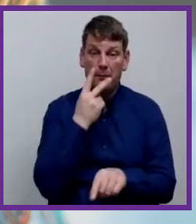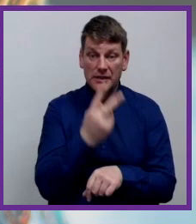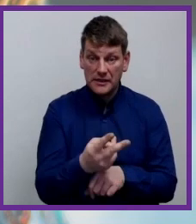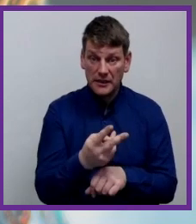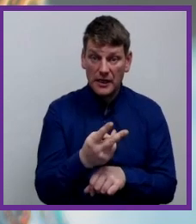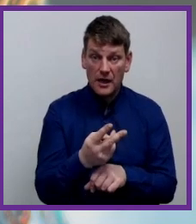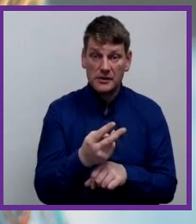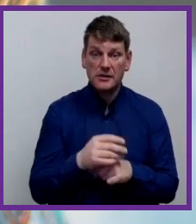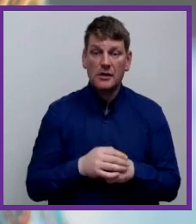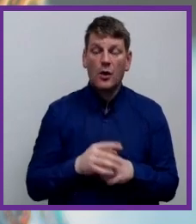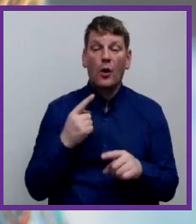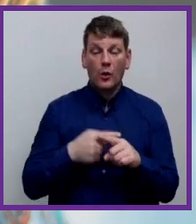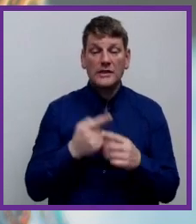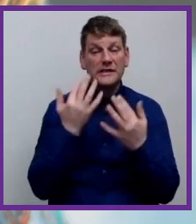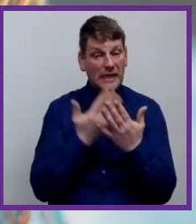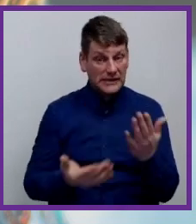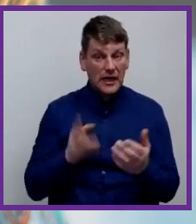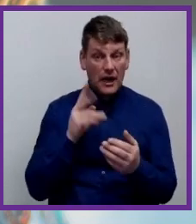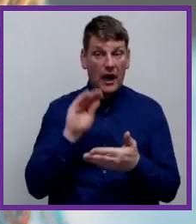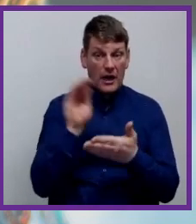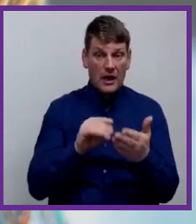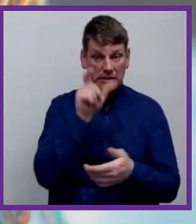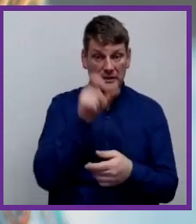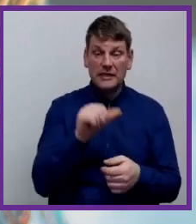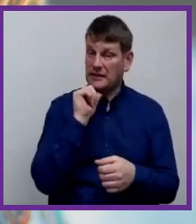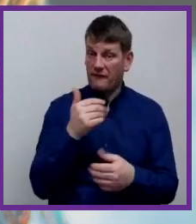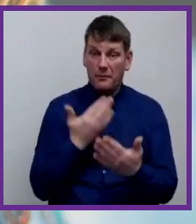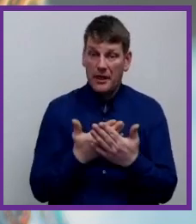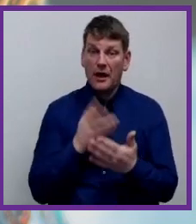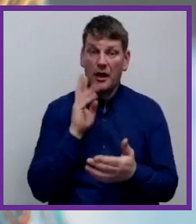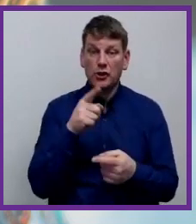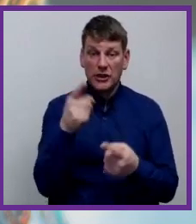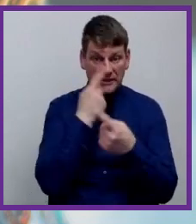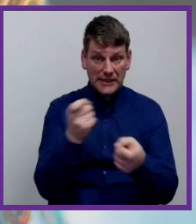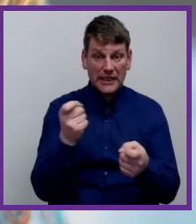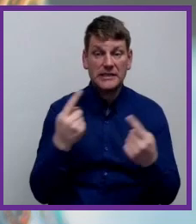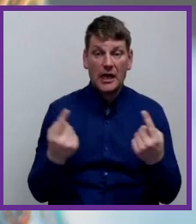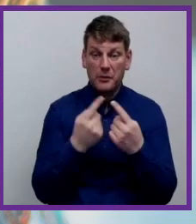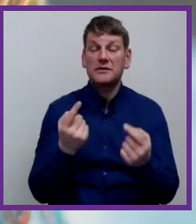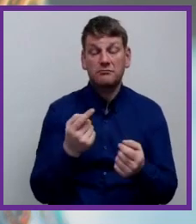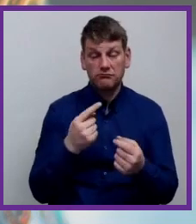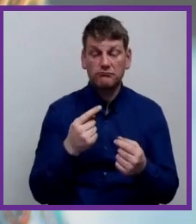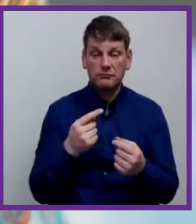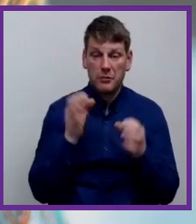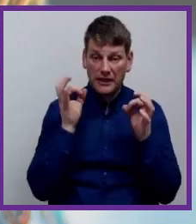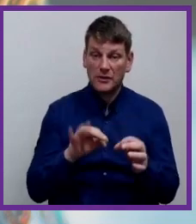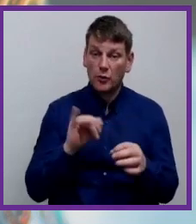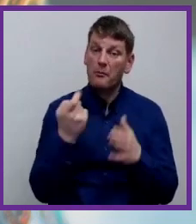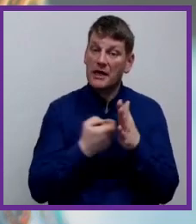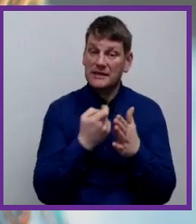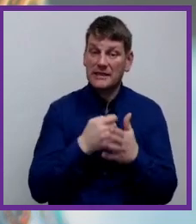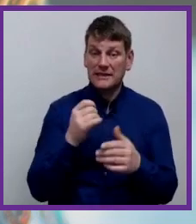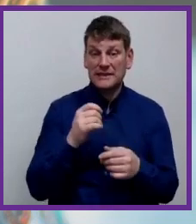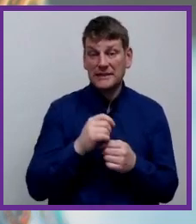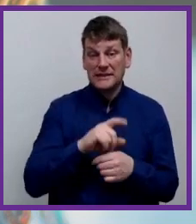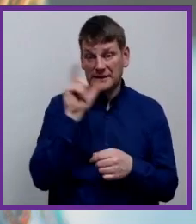un secināja, ka rakstnieks taču nevar pierādīt, ka šīs ziņas atbilst patiesībai, jo prasītāja dzēniece arī teica,